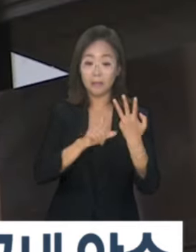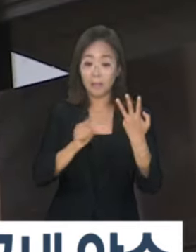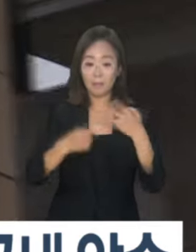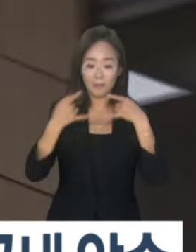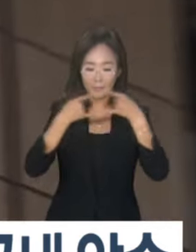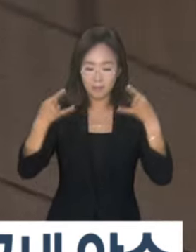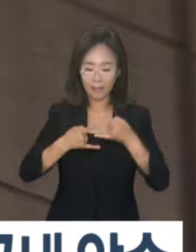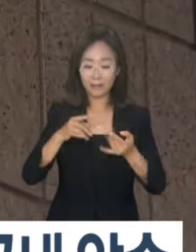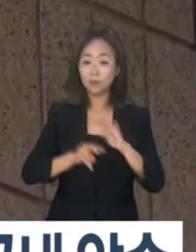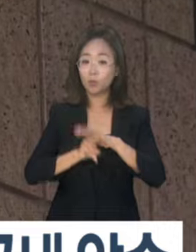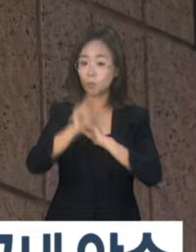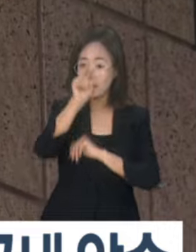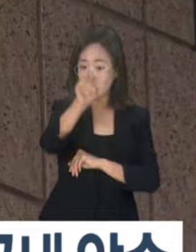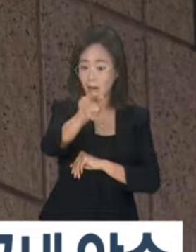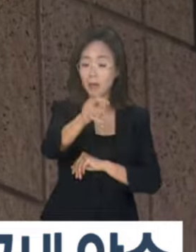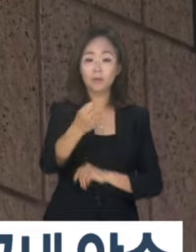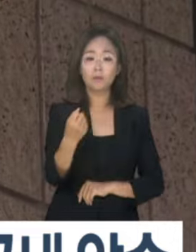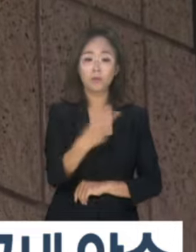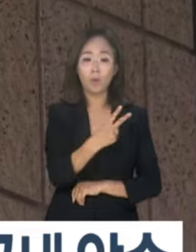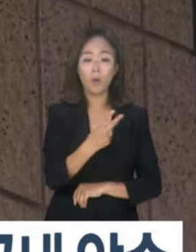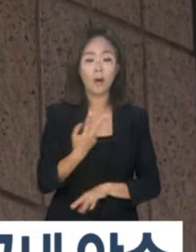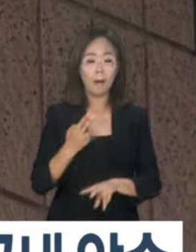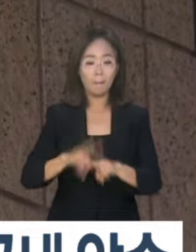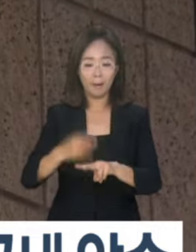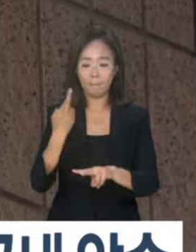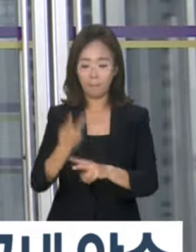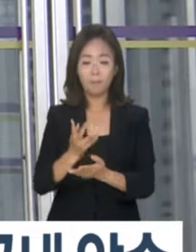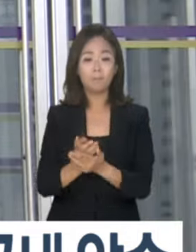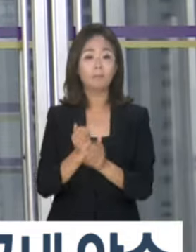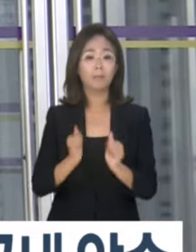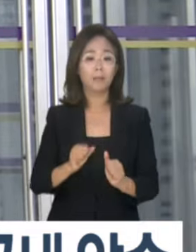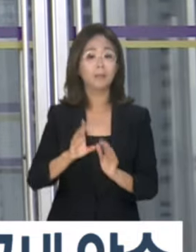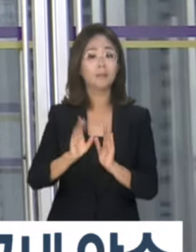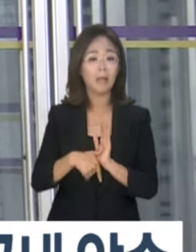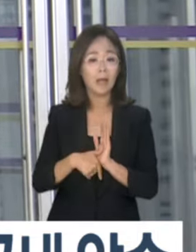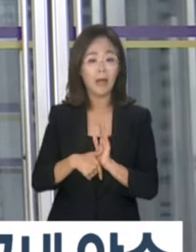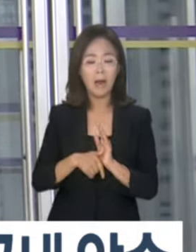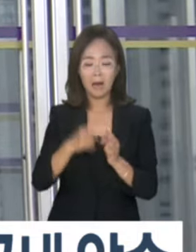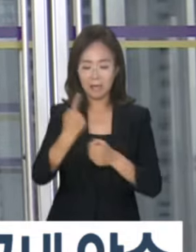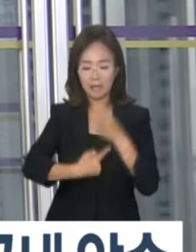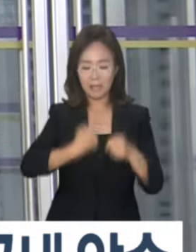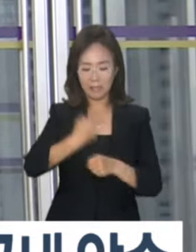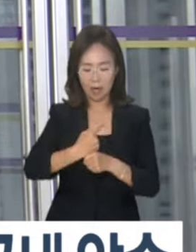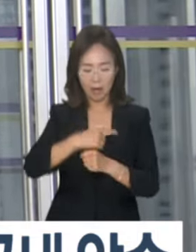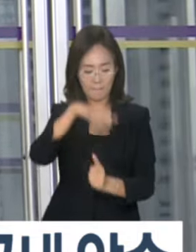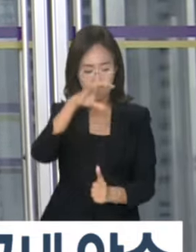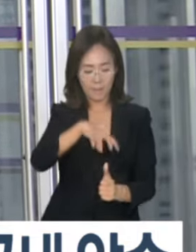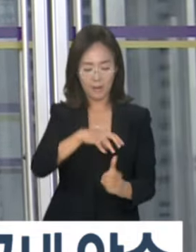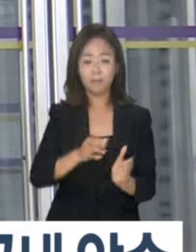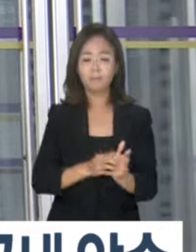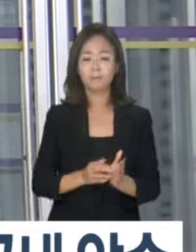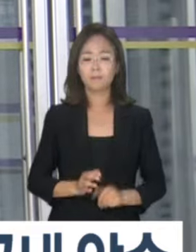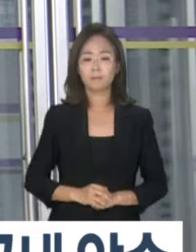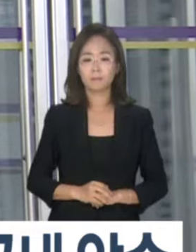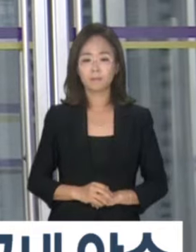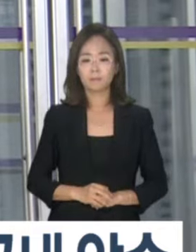프랑스로 했 피고인이 없는 상태로 진행된 석 재판에서 징역 1년에 실을